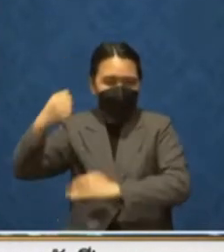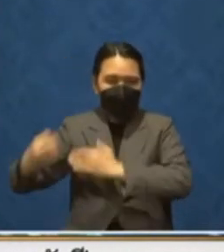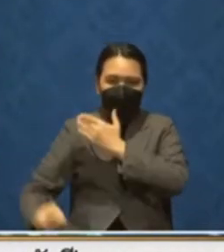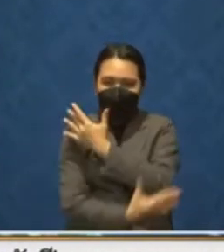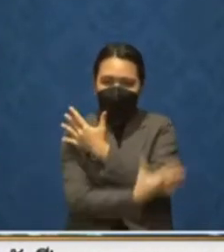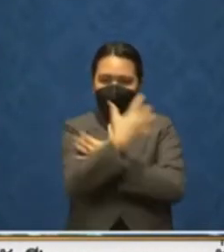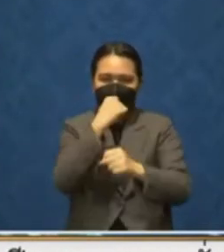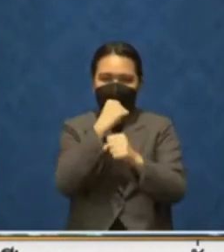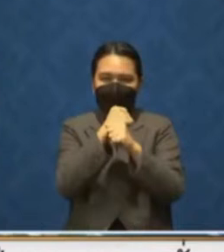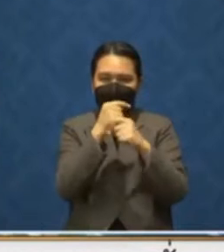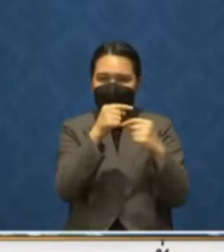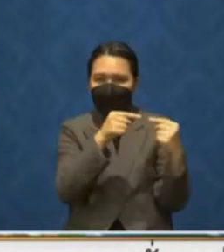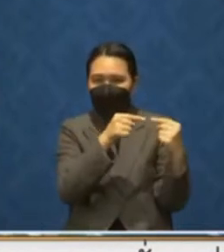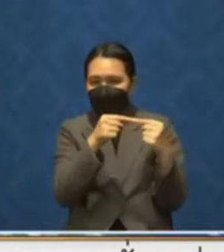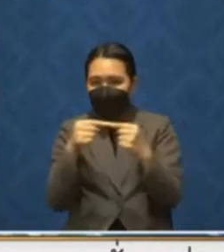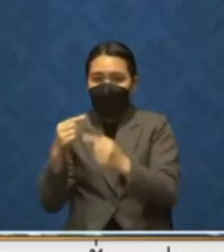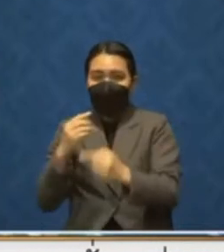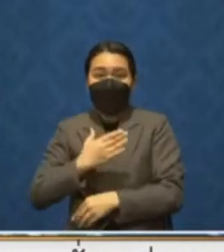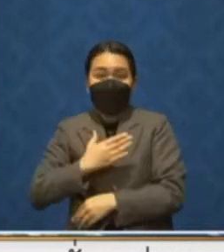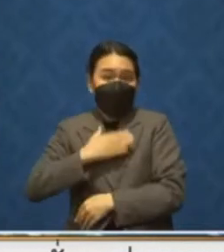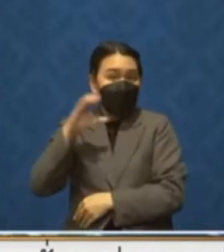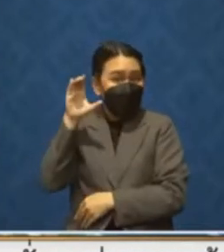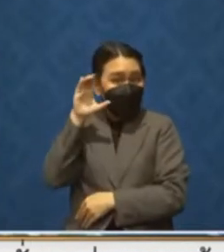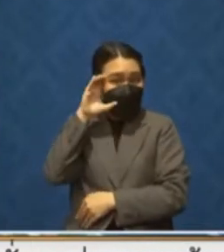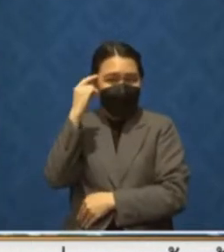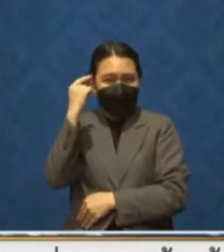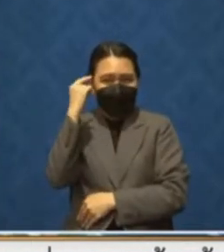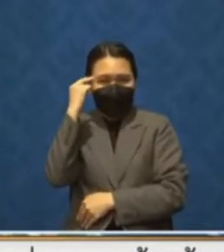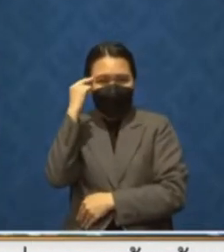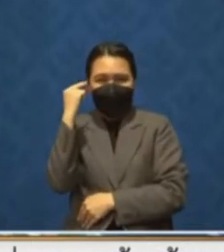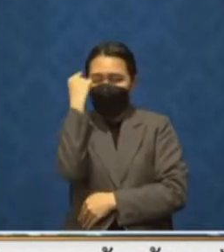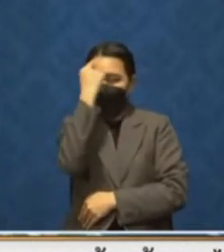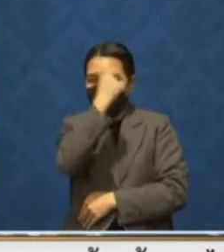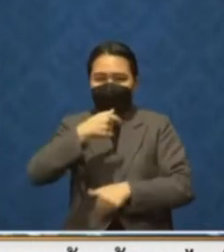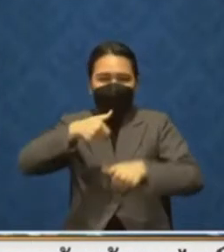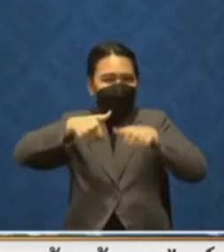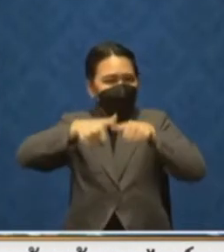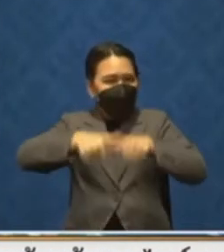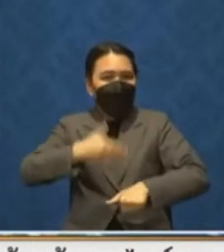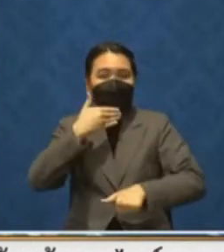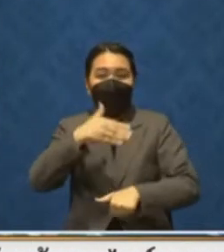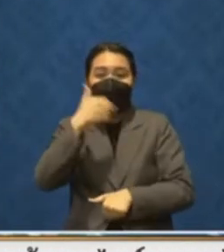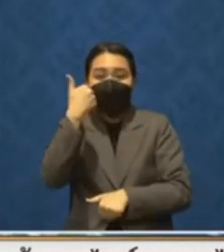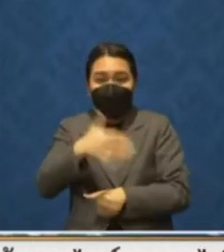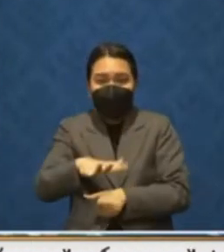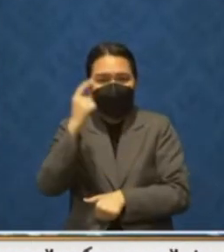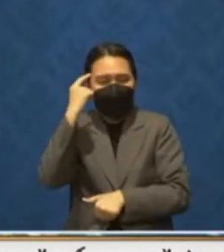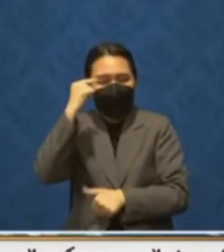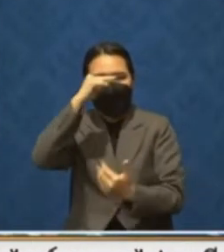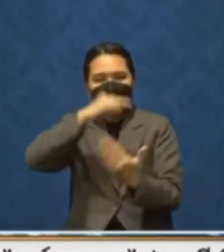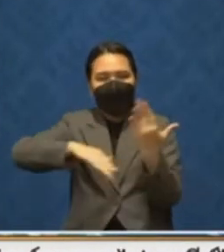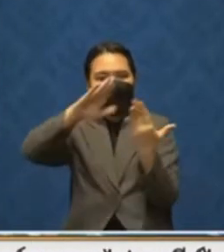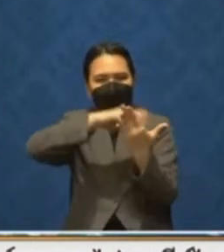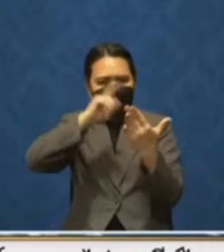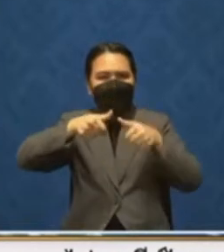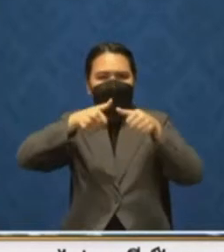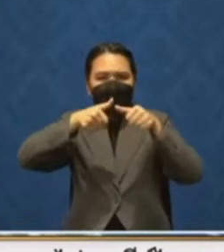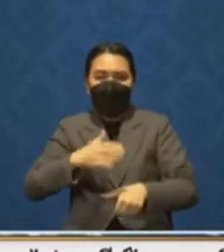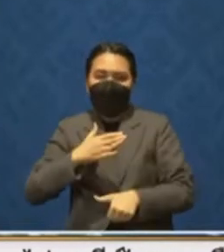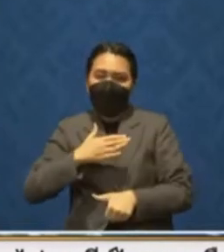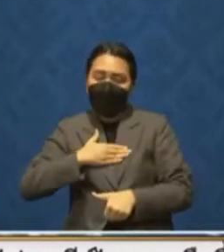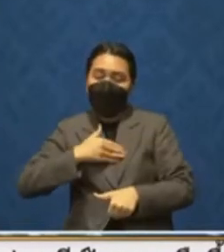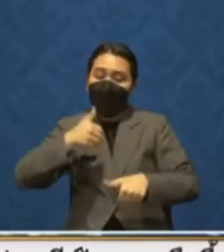ต่อกันไปกันและกันผมเชื่อมากนะไม่มีใครอยู่ค้ำฟ้าเลยครับประเทศไทยจะยังคงต้องต้องยืนหยัดอย่างเงี้ยนะเดี๋ยวผมจะอยู่หรือไม่อยู่